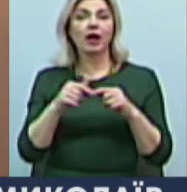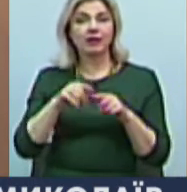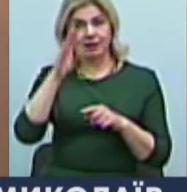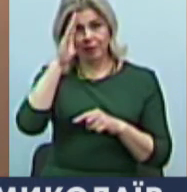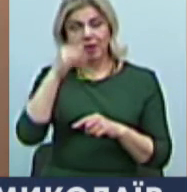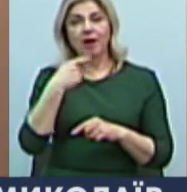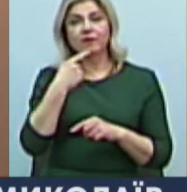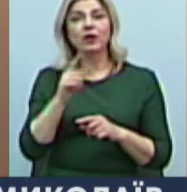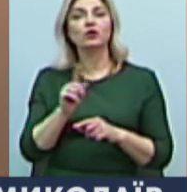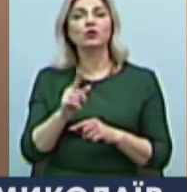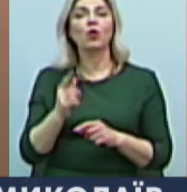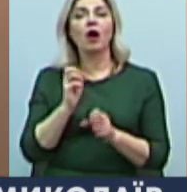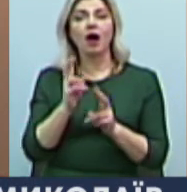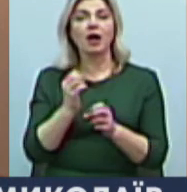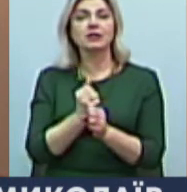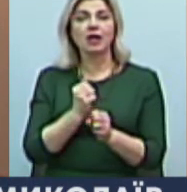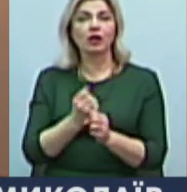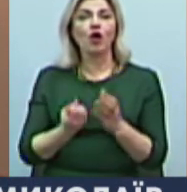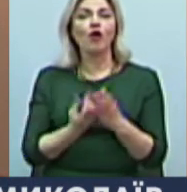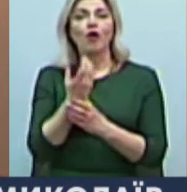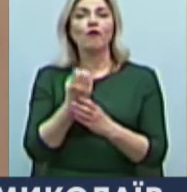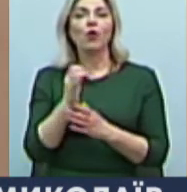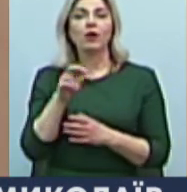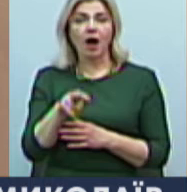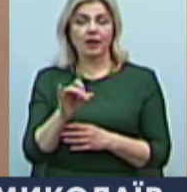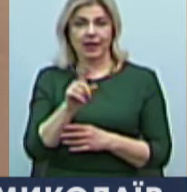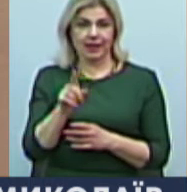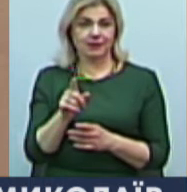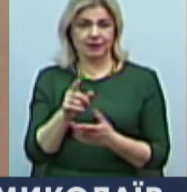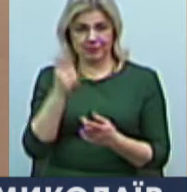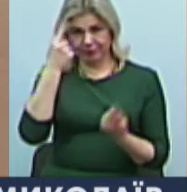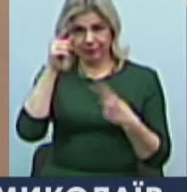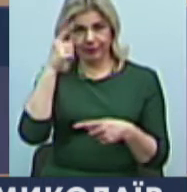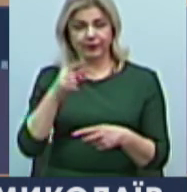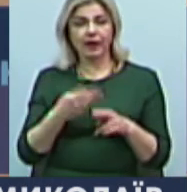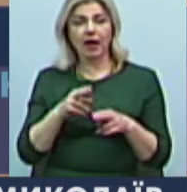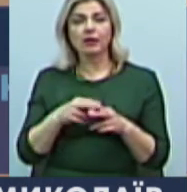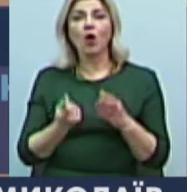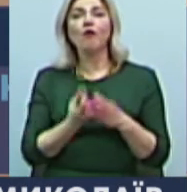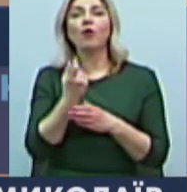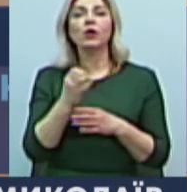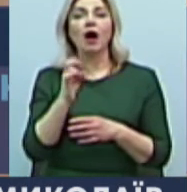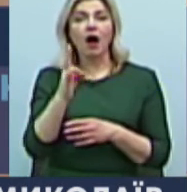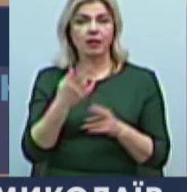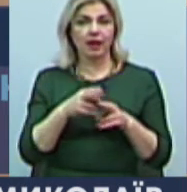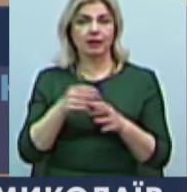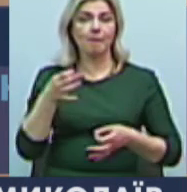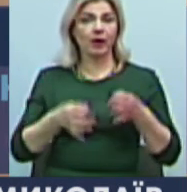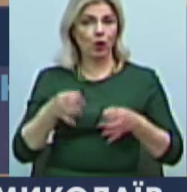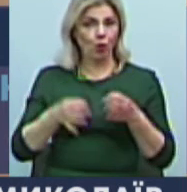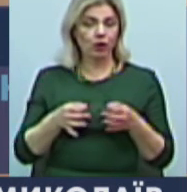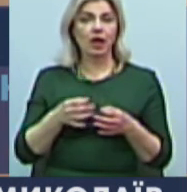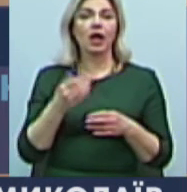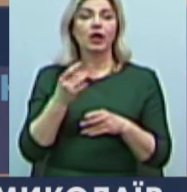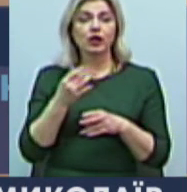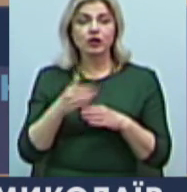Вакуленко розповідає, як створити вулкан з підручних засобів. Вулкан – це природний отвір у землі корі, через